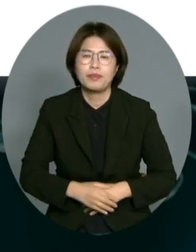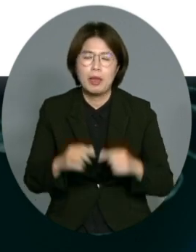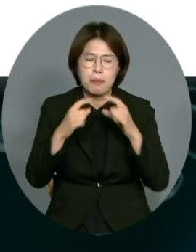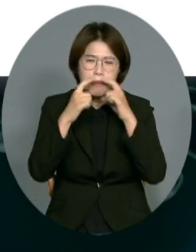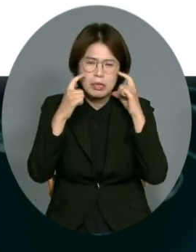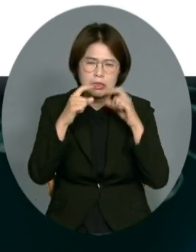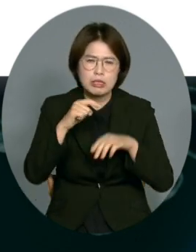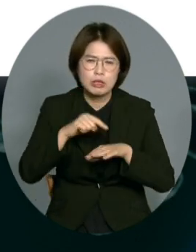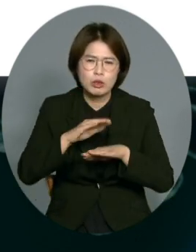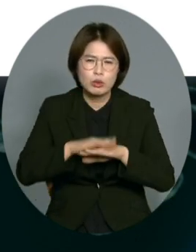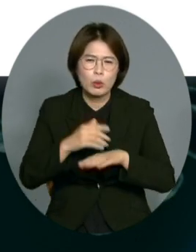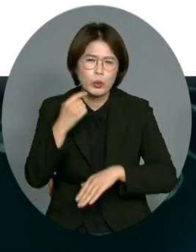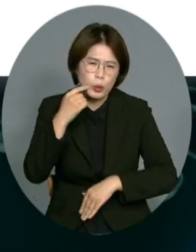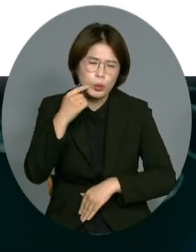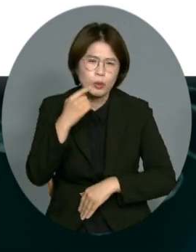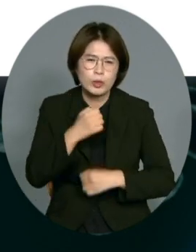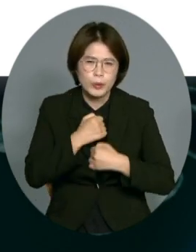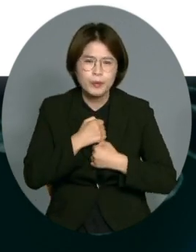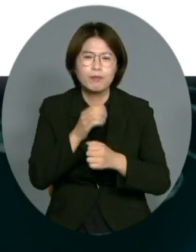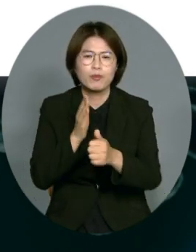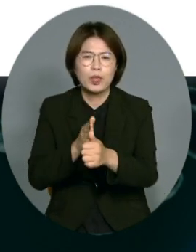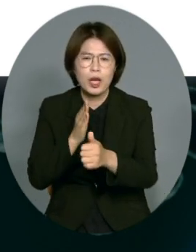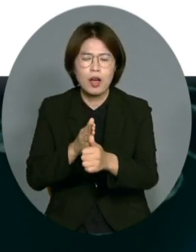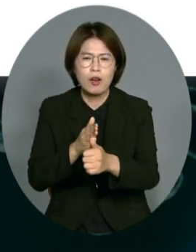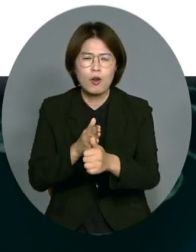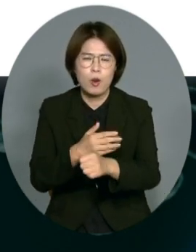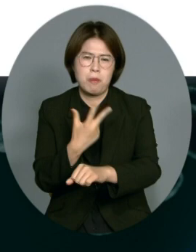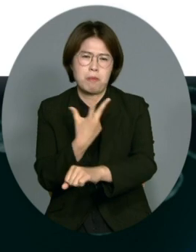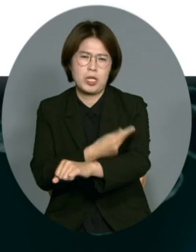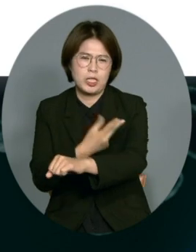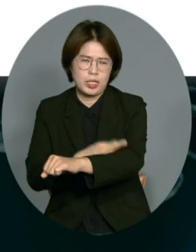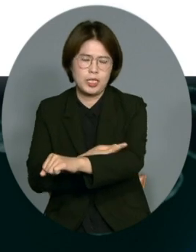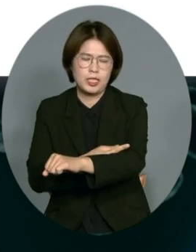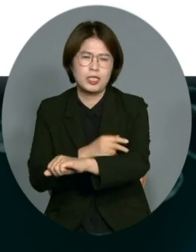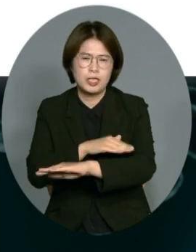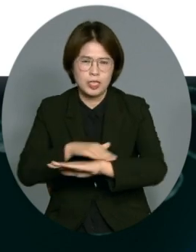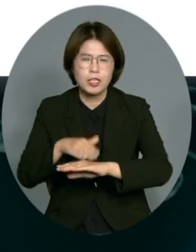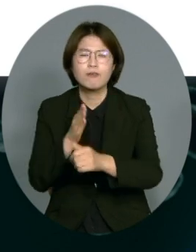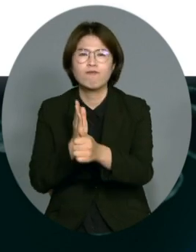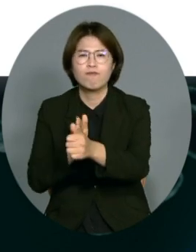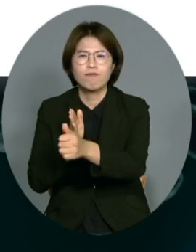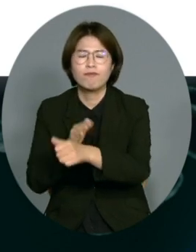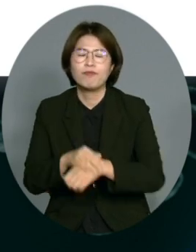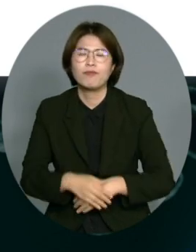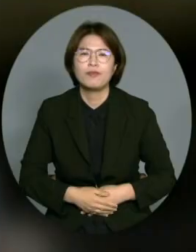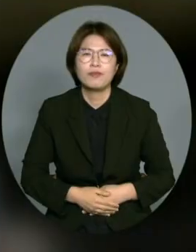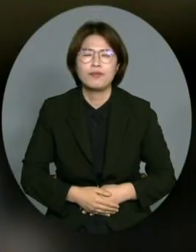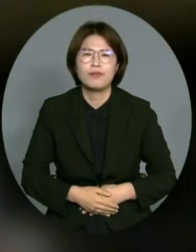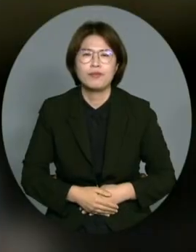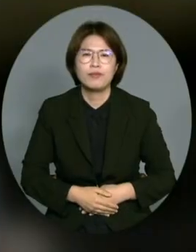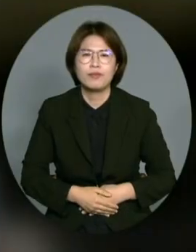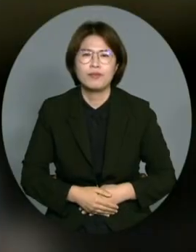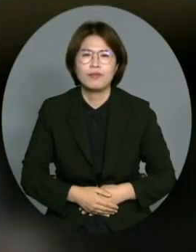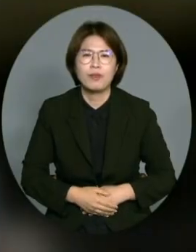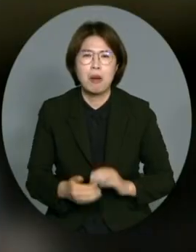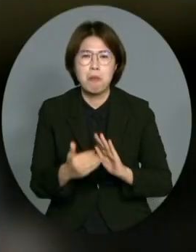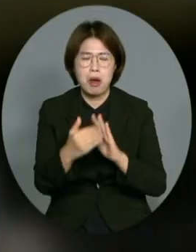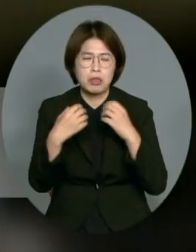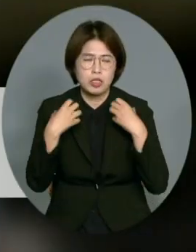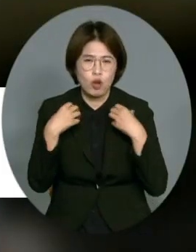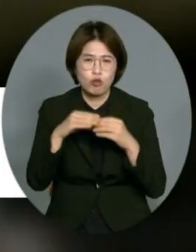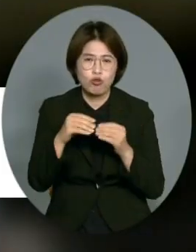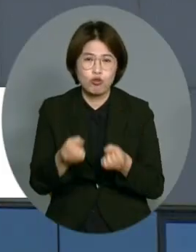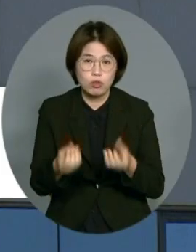방역 수칙을 반드시 준수해 주시고 적극적으로 백신 접종에 참여해 주실 것을. 방역 당국도